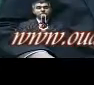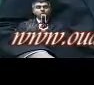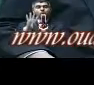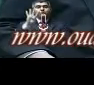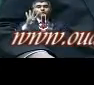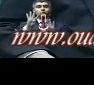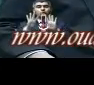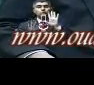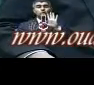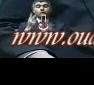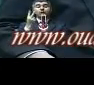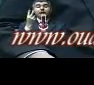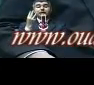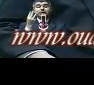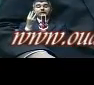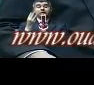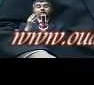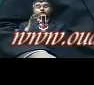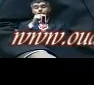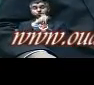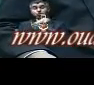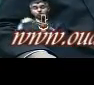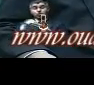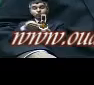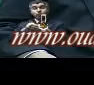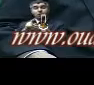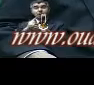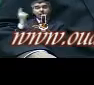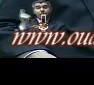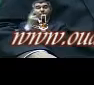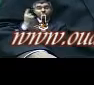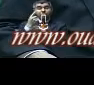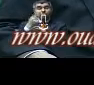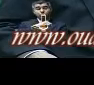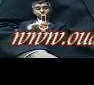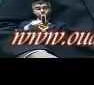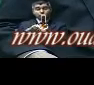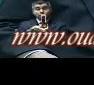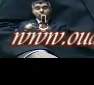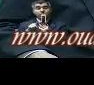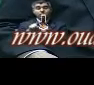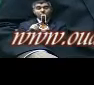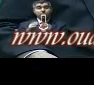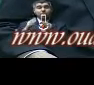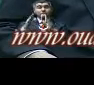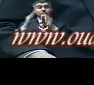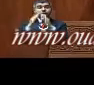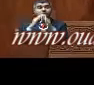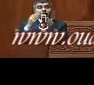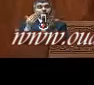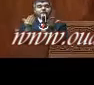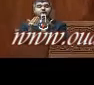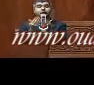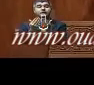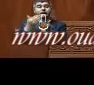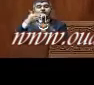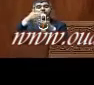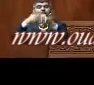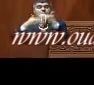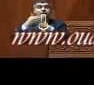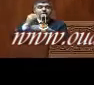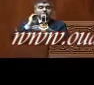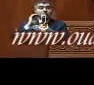مركزا صحيا، واقتناء 44 سيارة إسعاف، وتشييد 1896 سكن وظيفي لمدرسي التربية الوطنية،